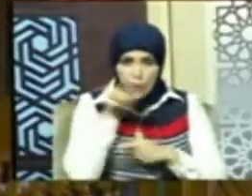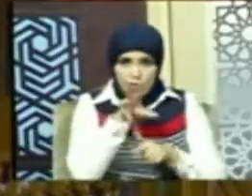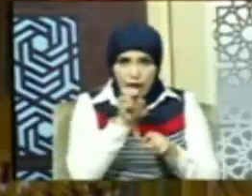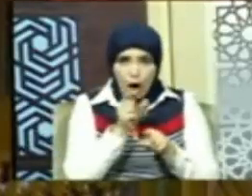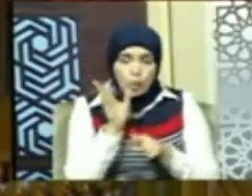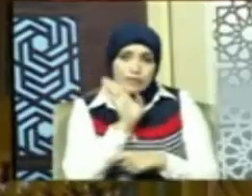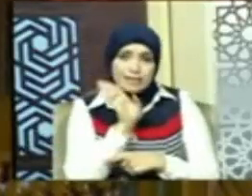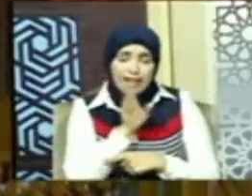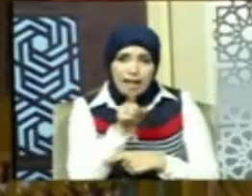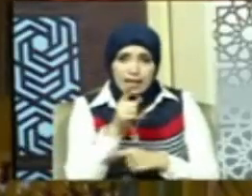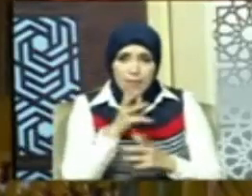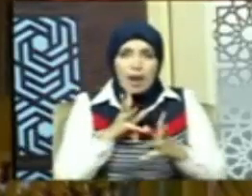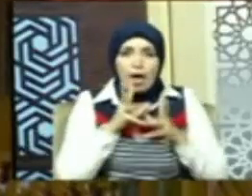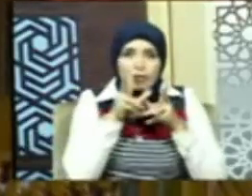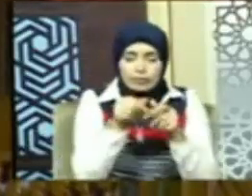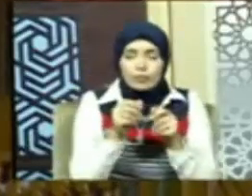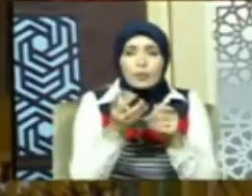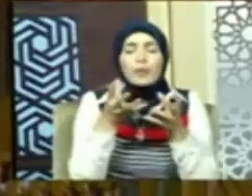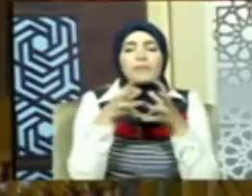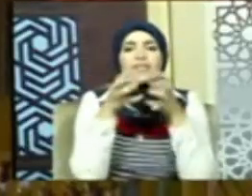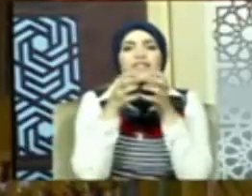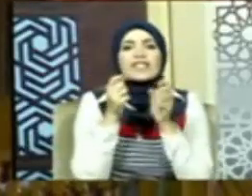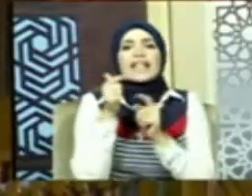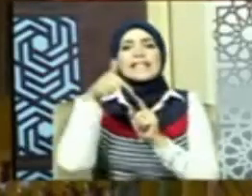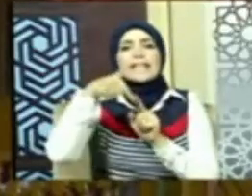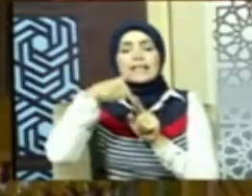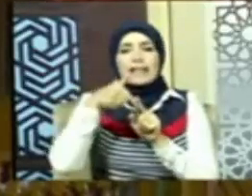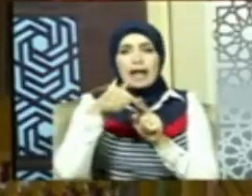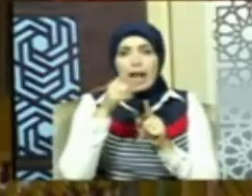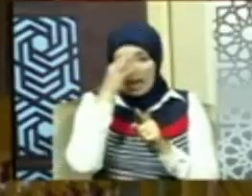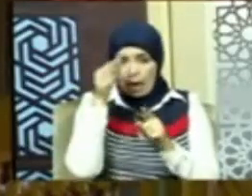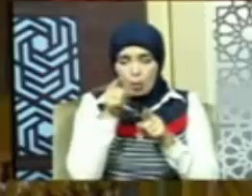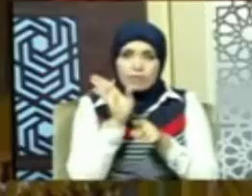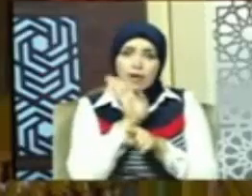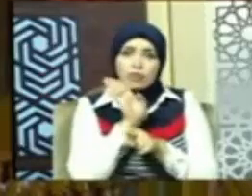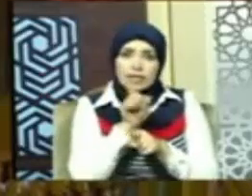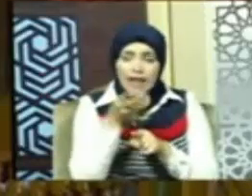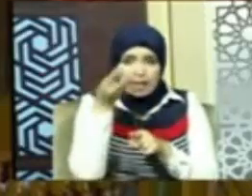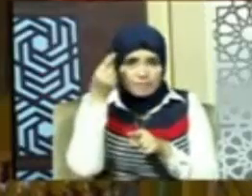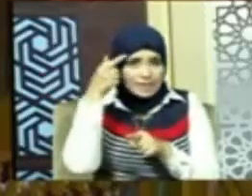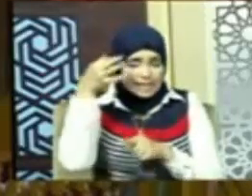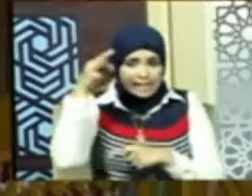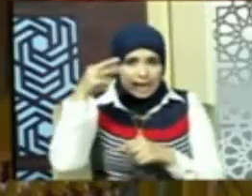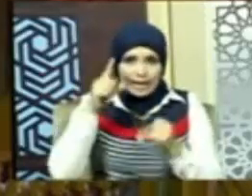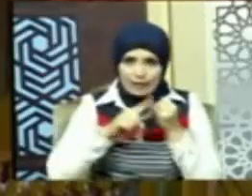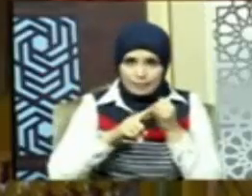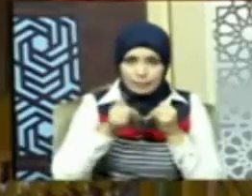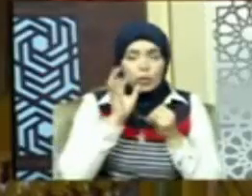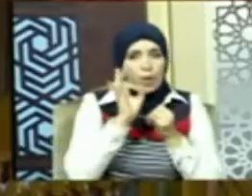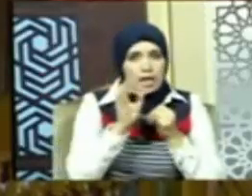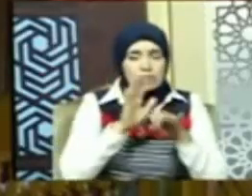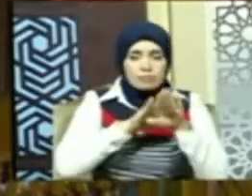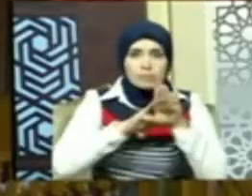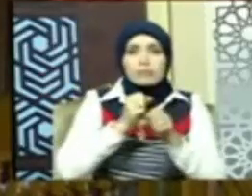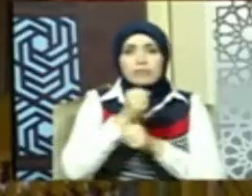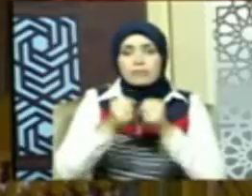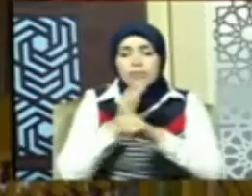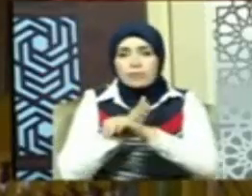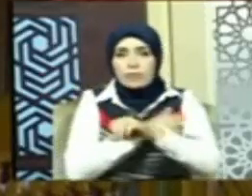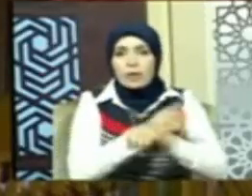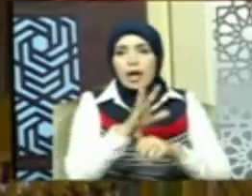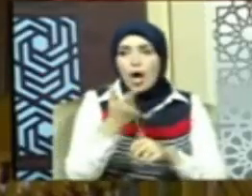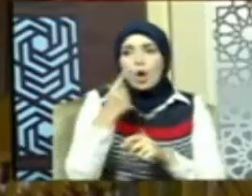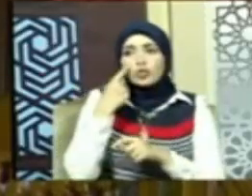تفصيلها ببيان: ذكاء وحرص واجتهاد وبلغة وصحبة أستاذ